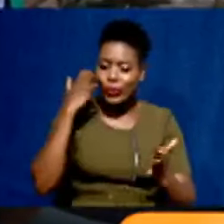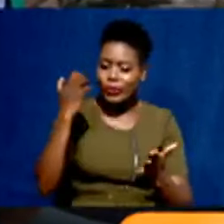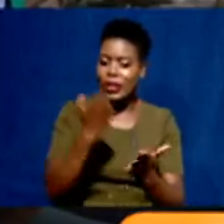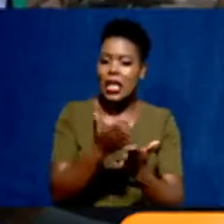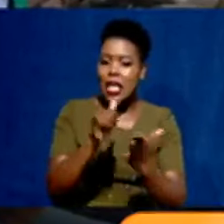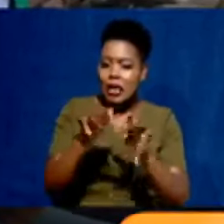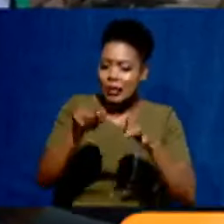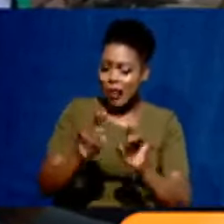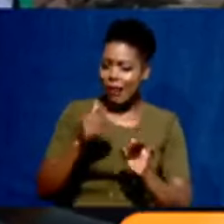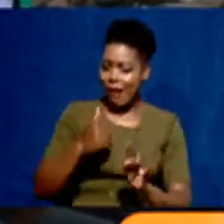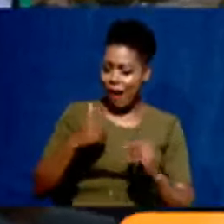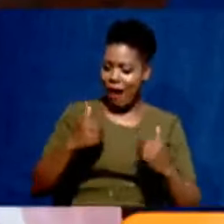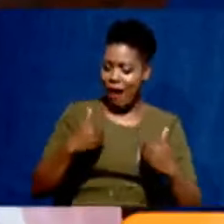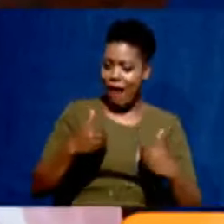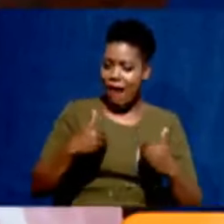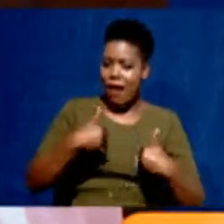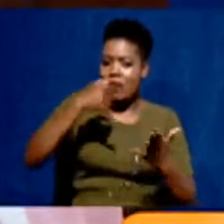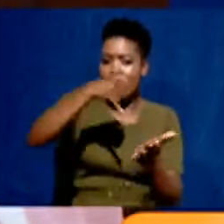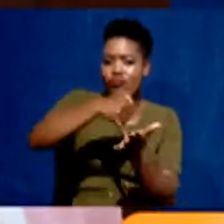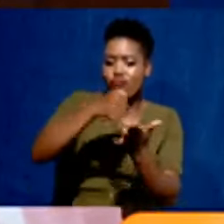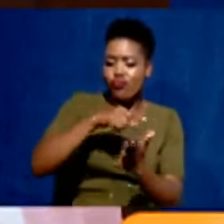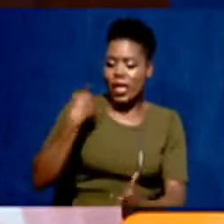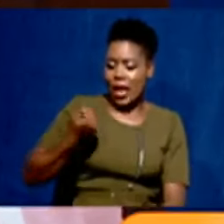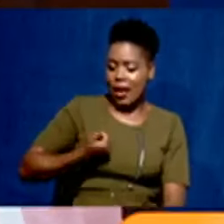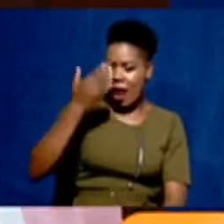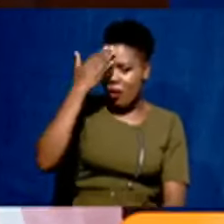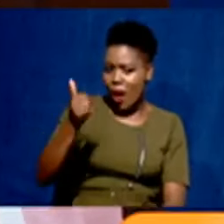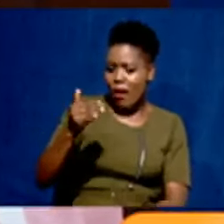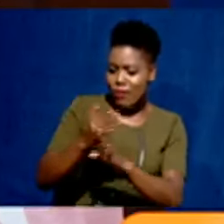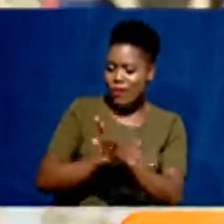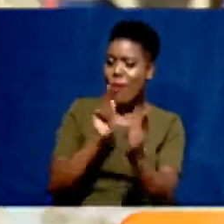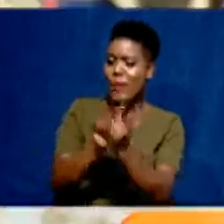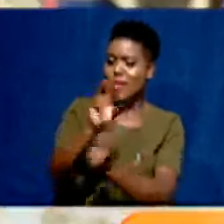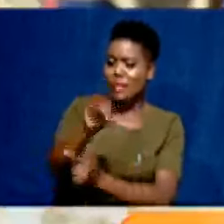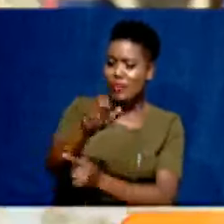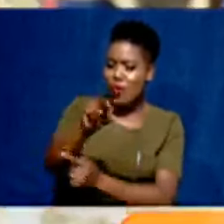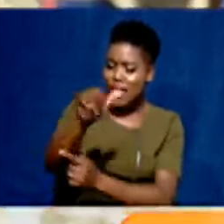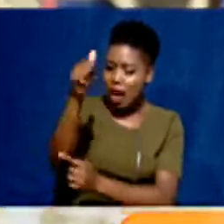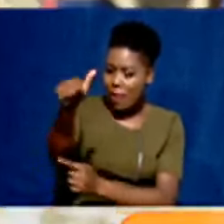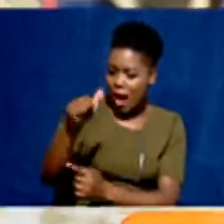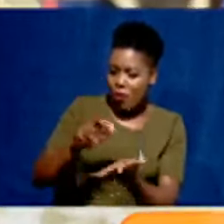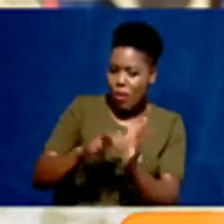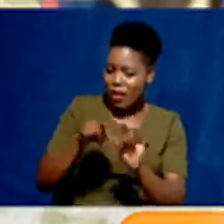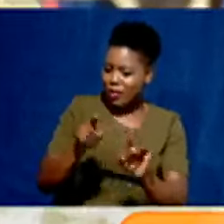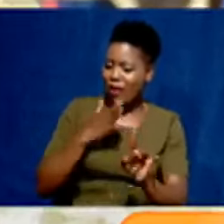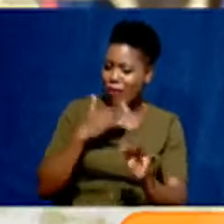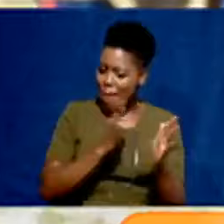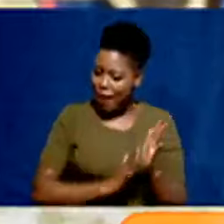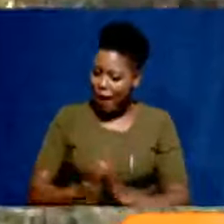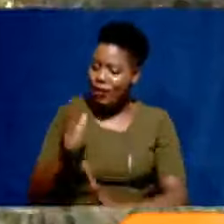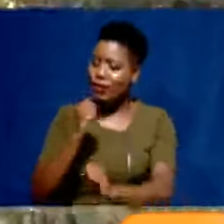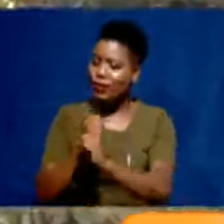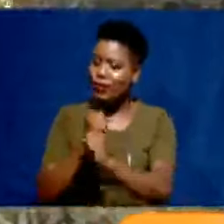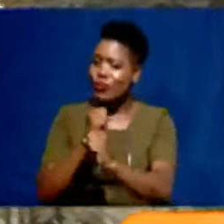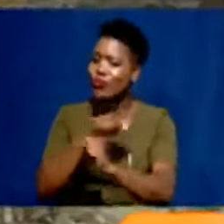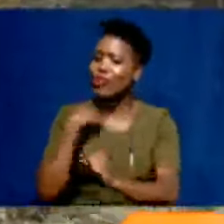yoyote kibinafsi ya kumuua Monica Kimani, kwani hakuwa na uhusiano wowote wa kikazi,